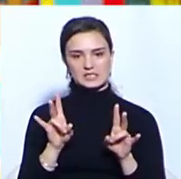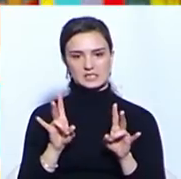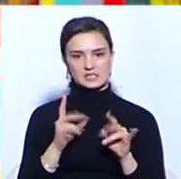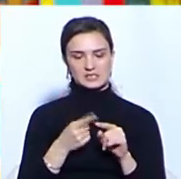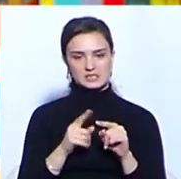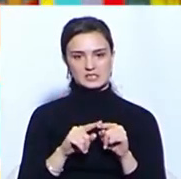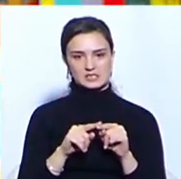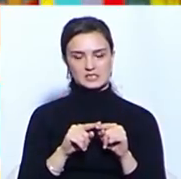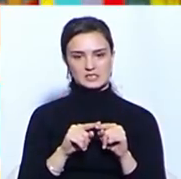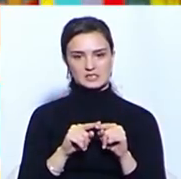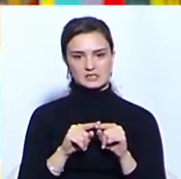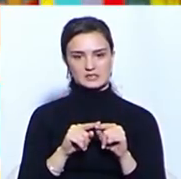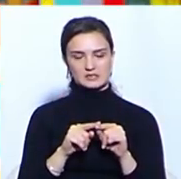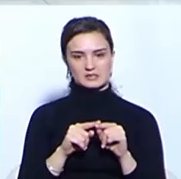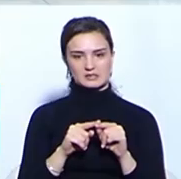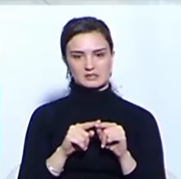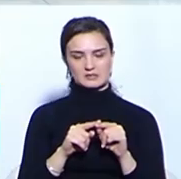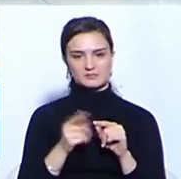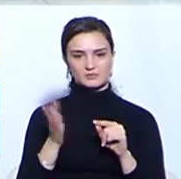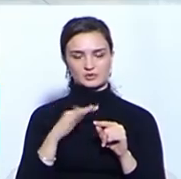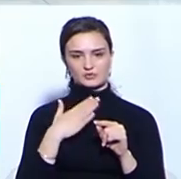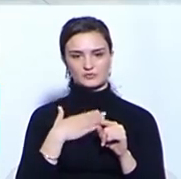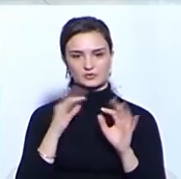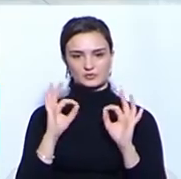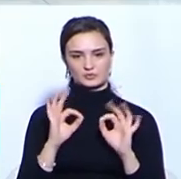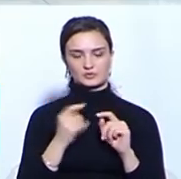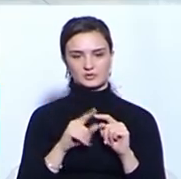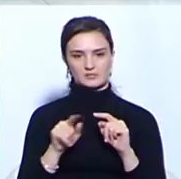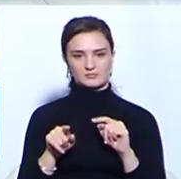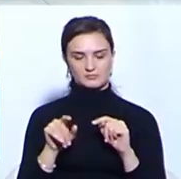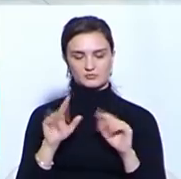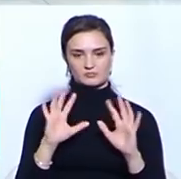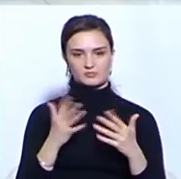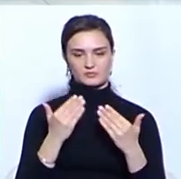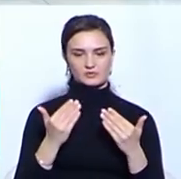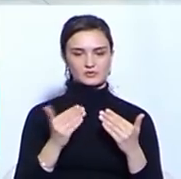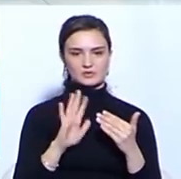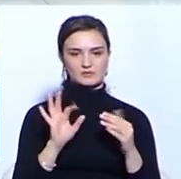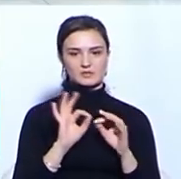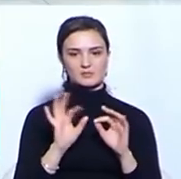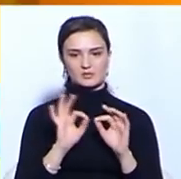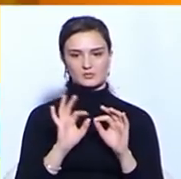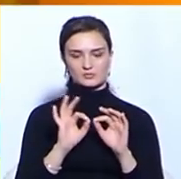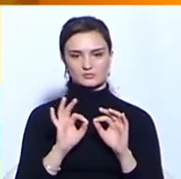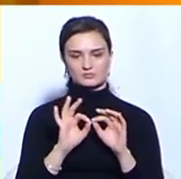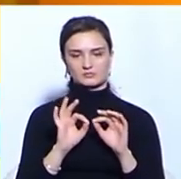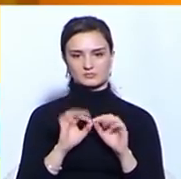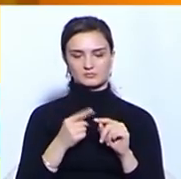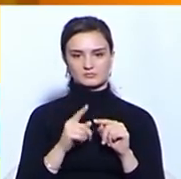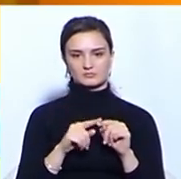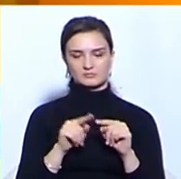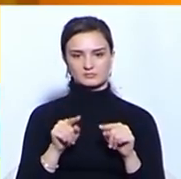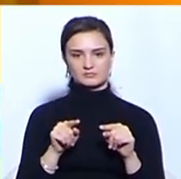გაუმართლოს, რომ ესეთი რამ დაემართოს. მოდი ჩვენ სწორედ ამ პროცენტზე ამ შემთხვევაში არ ვილაპარაკოთ. მით უფრო